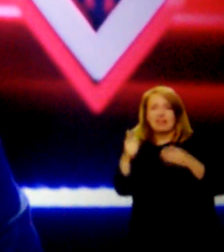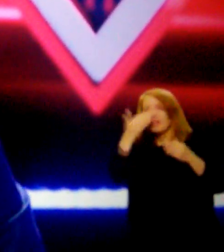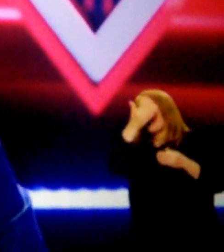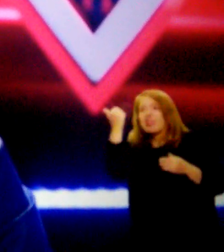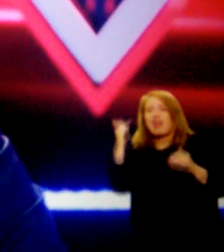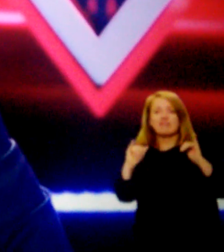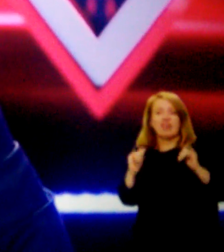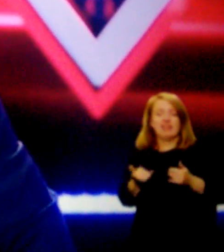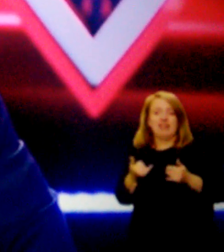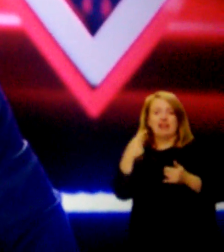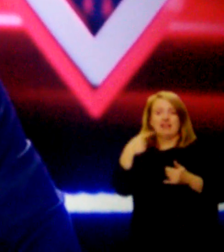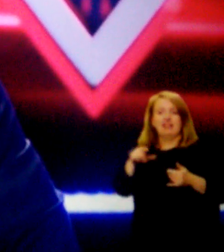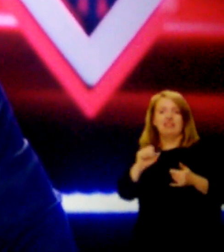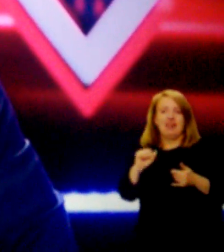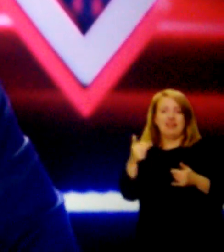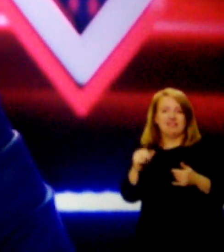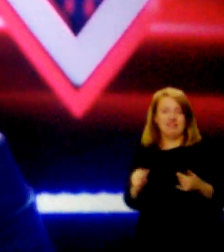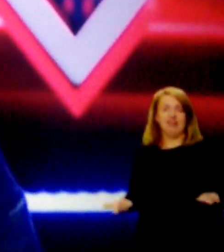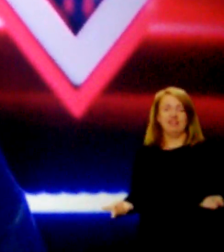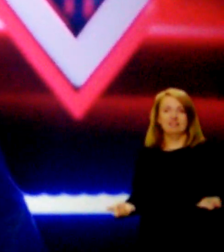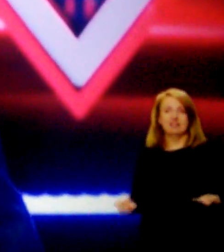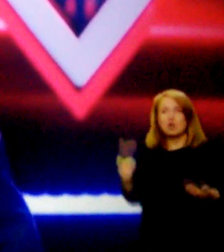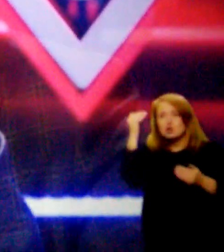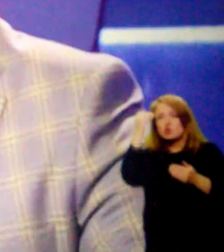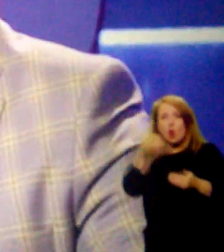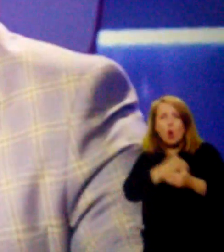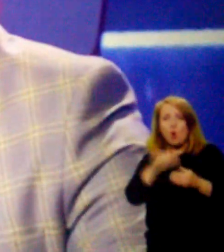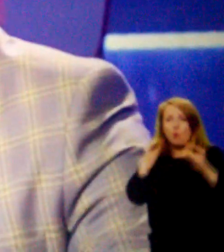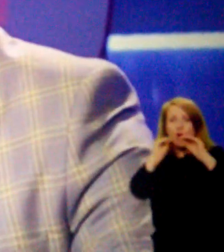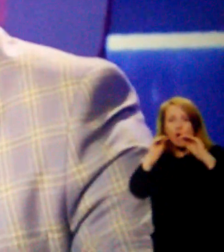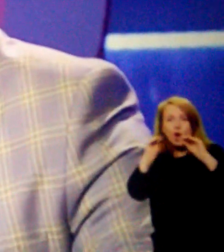no, zwykłe tułki, no, bez szkoły. Może fejl był. Bez geografii, to jest naprawdę dobrze.